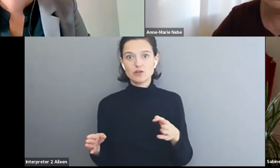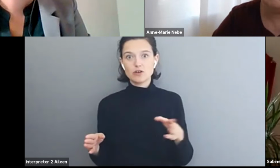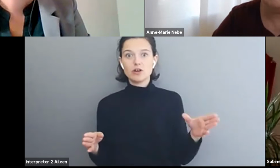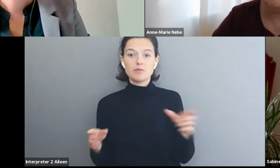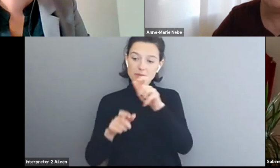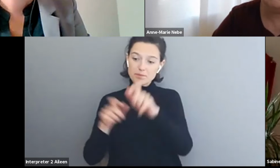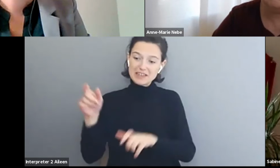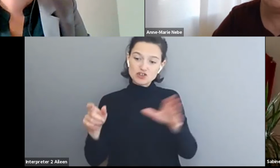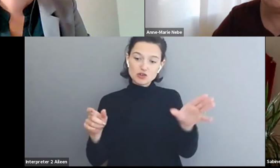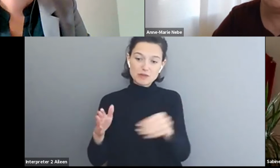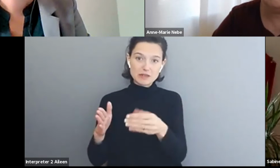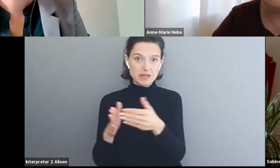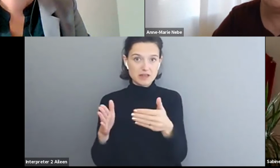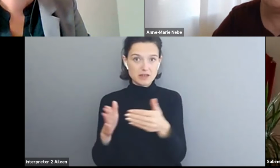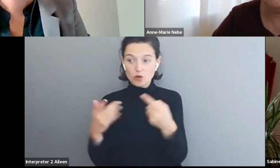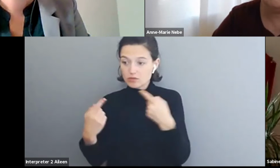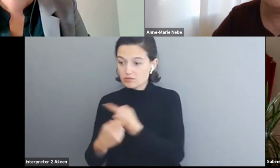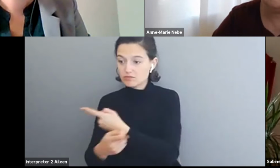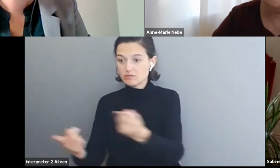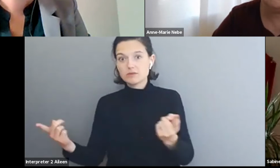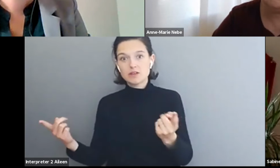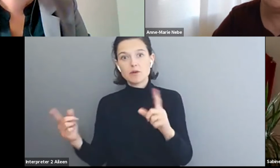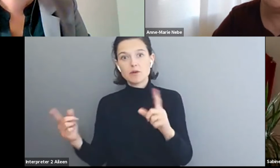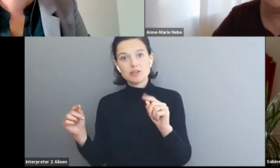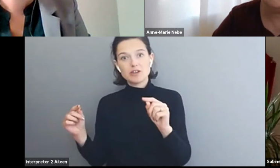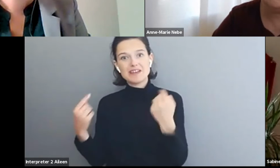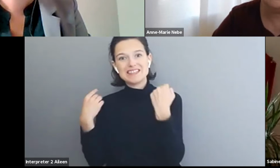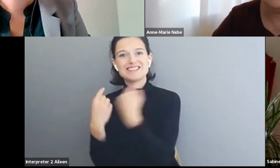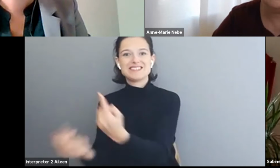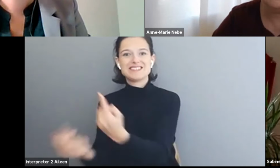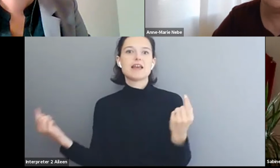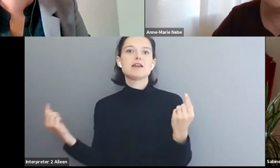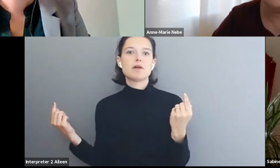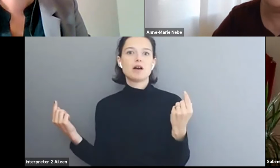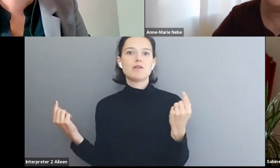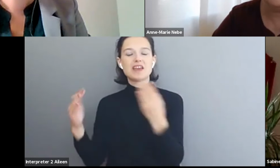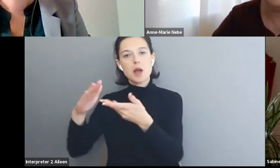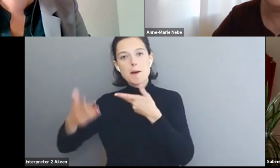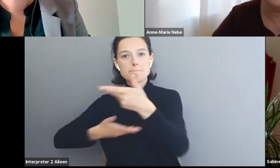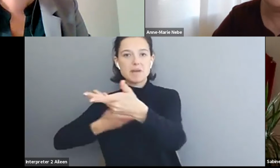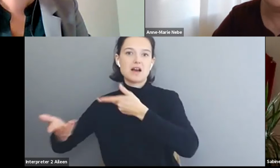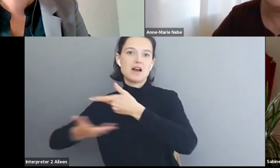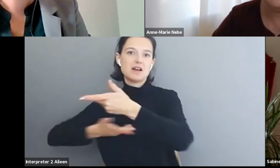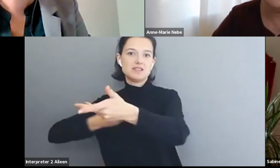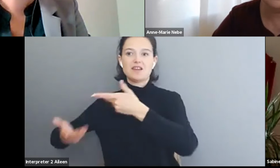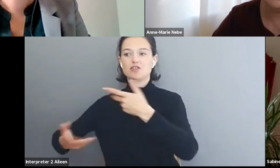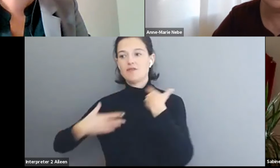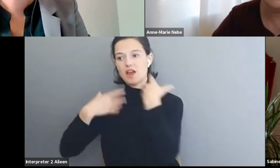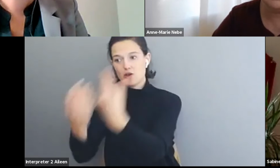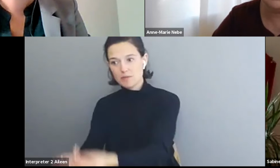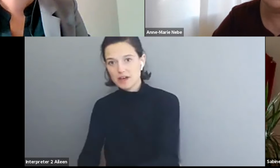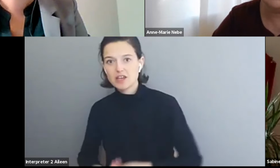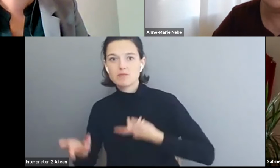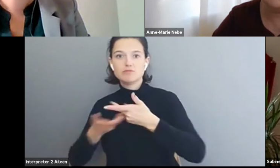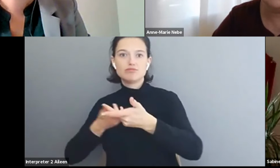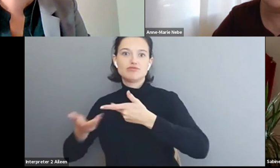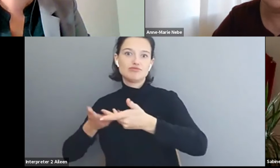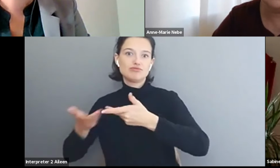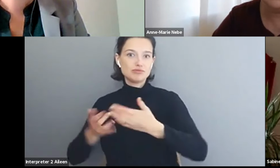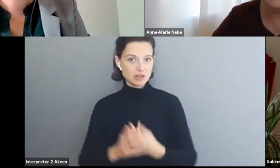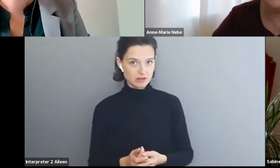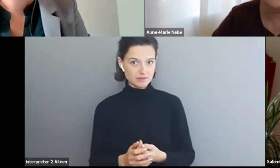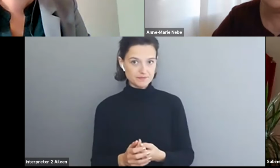sie das Potenzial aufnehmen, Consulting aktiv werden und so weiter, die Organisationsstruktur umdrehen. Und das Bild, dass